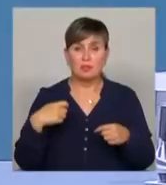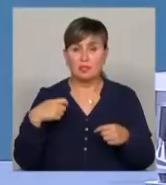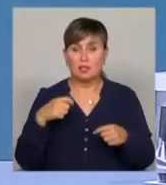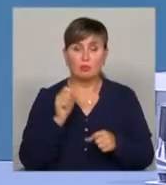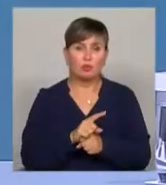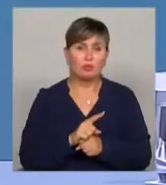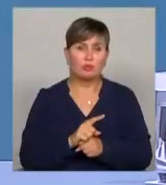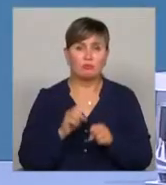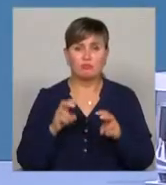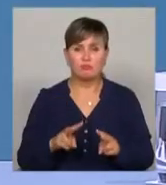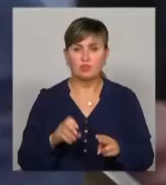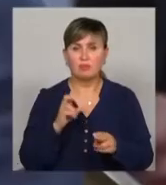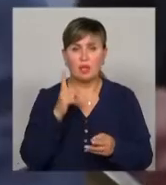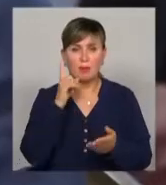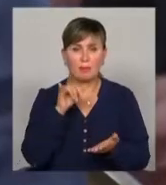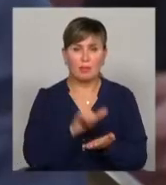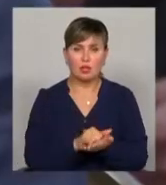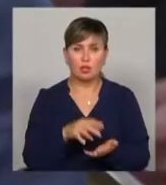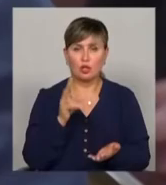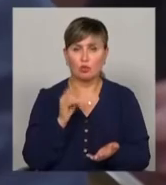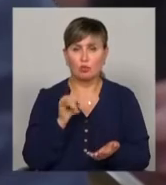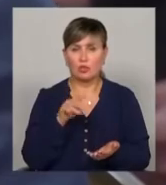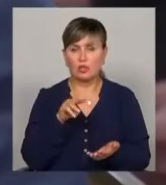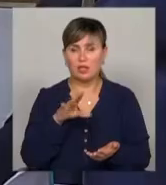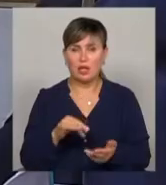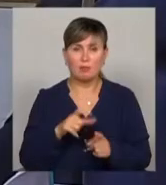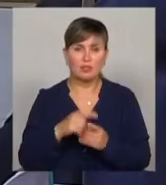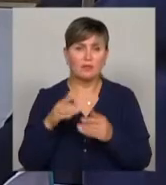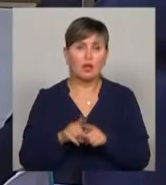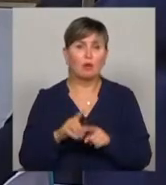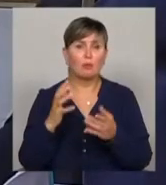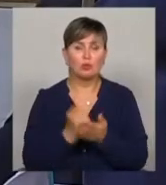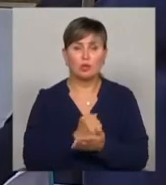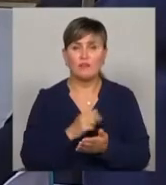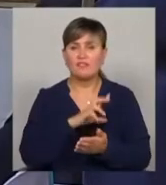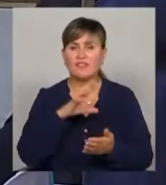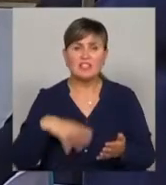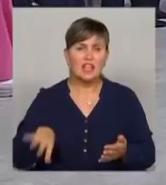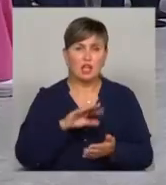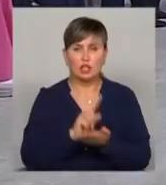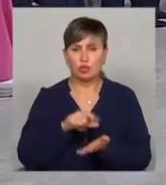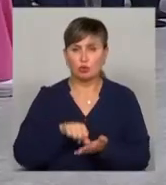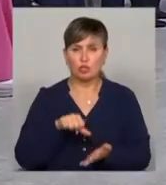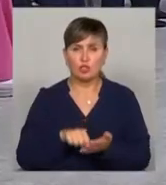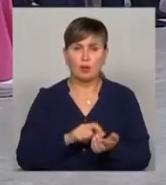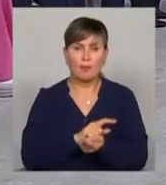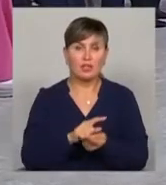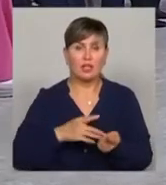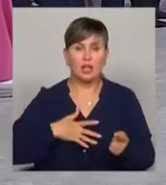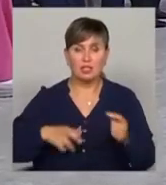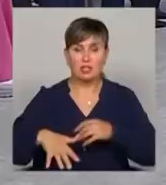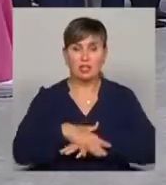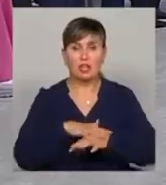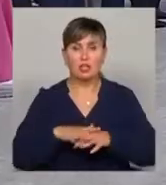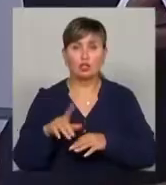разработать специальное мобильное приложение «Курултай». По словам главы государства, таким образом все без исключения должны участвовать в модернизации нашей страны. А